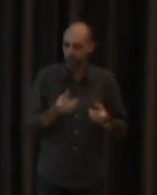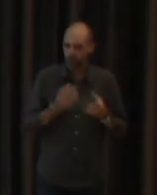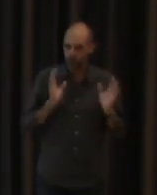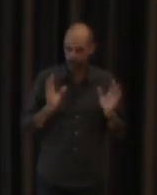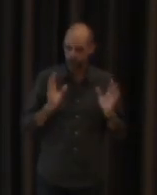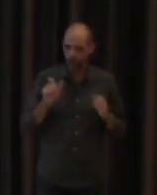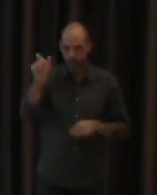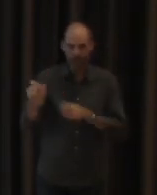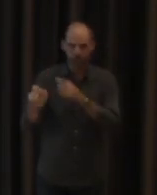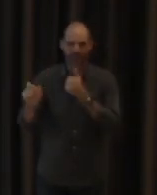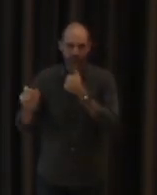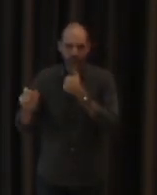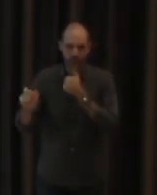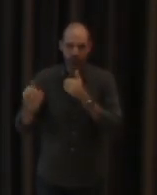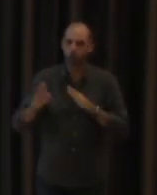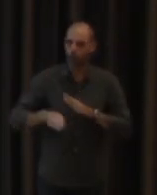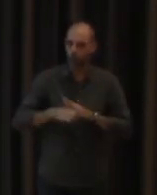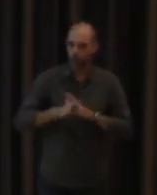personatge, però podríem continuar.